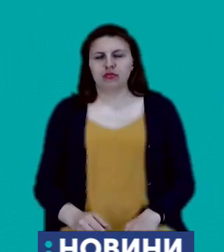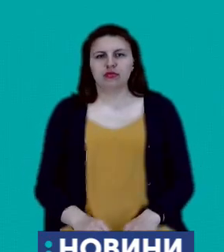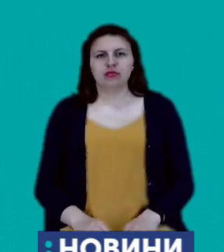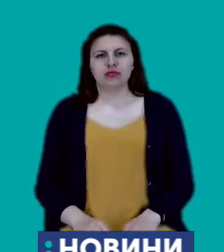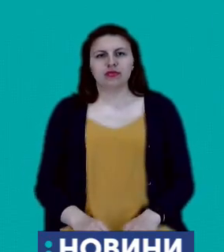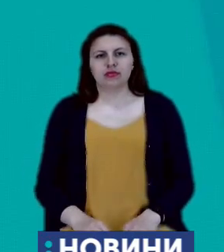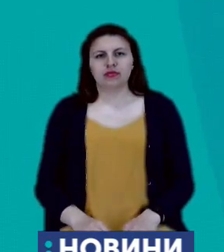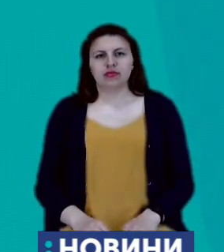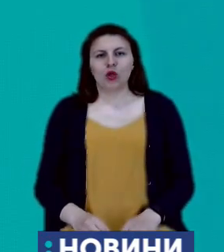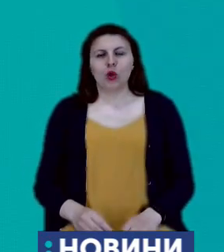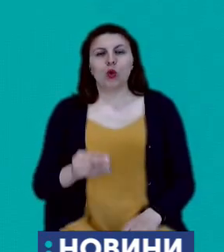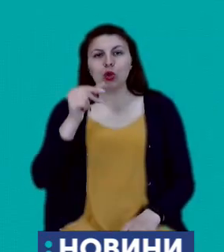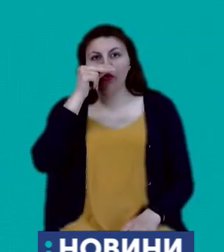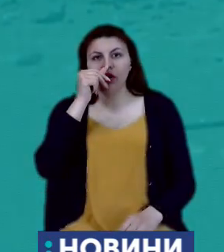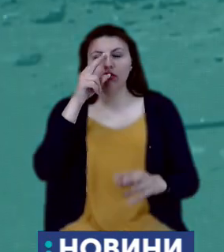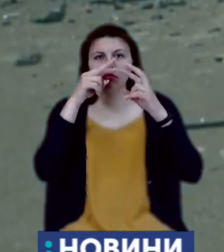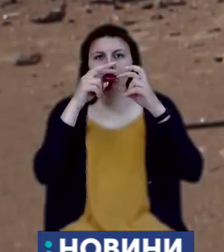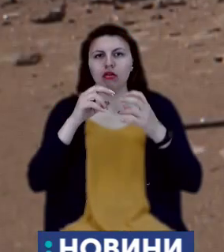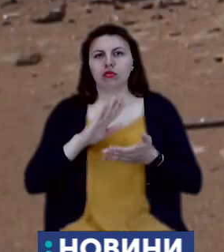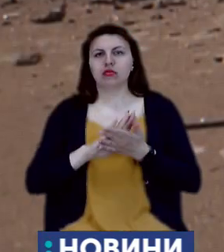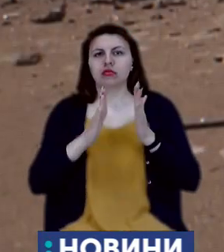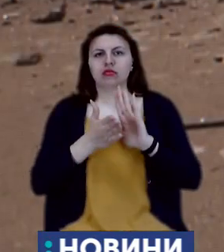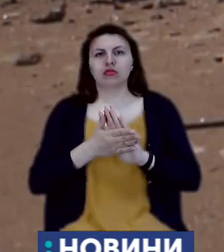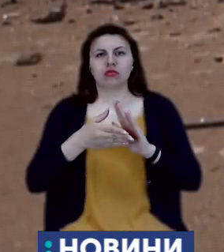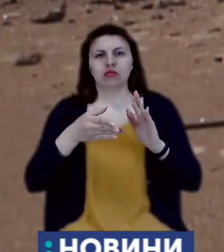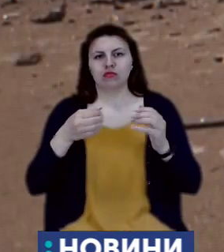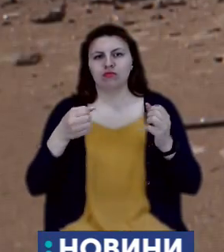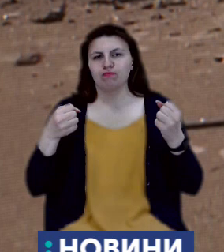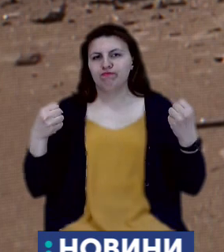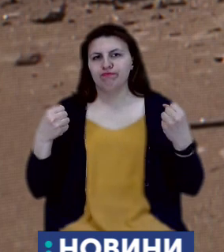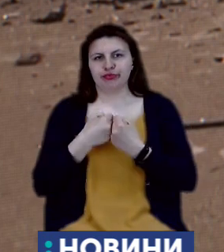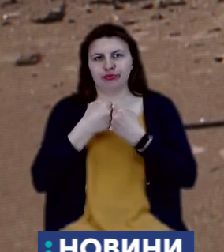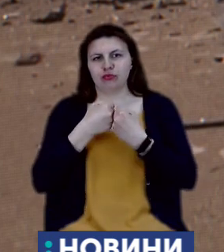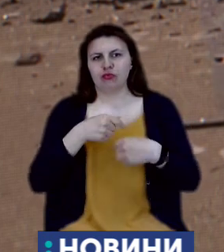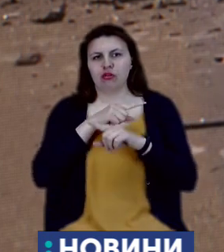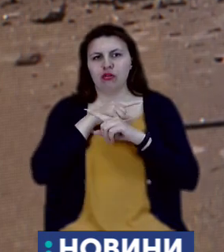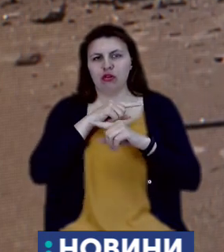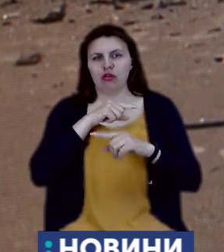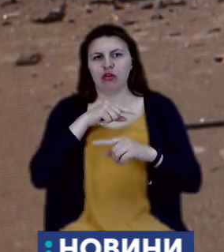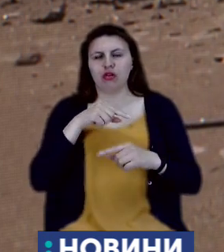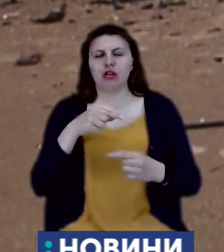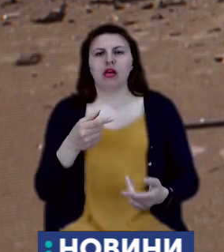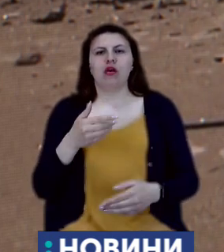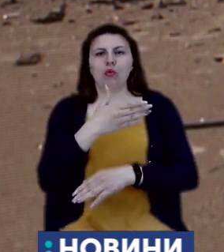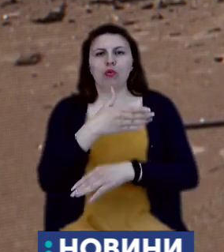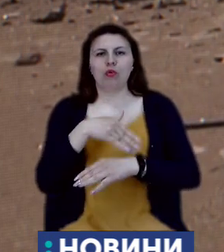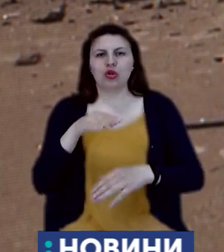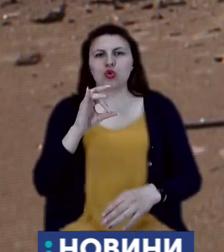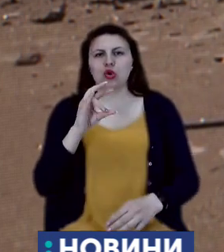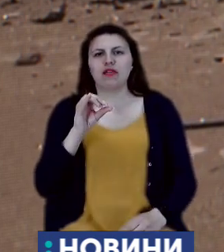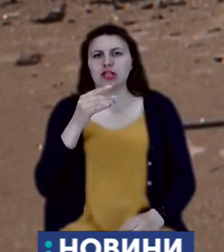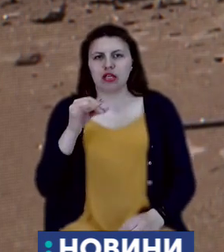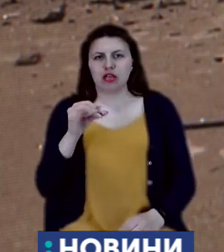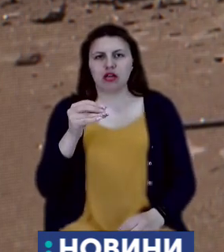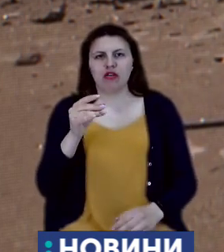У Слов'янську розслідують обставини смертельної аварії. ДТП сталося сьогодні на вулиці Сользаводській у районі